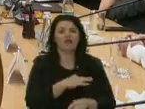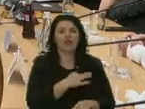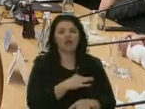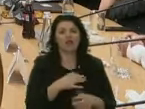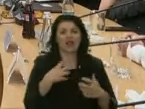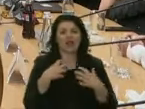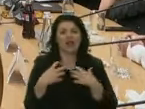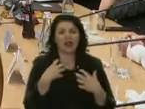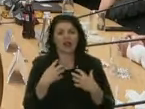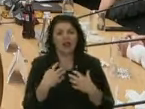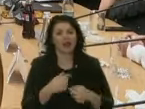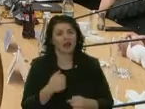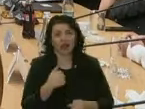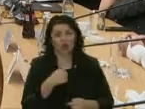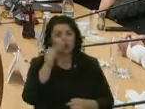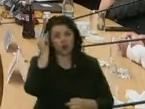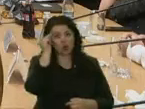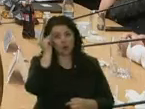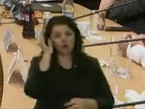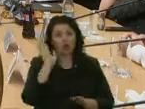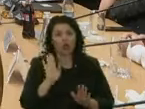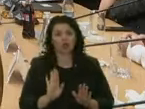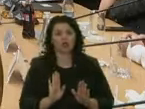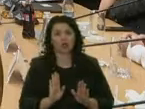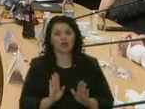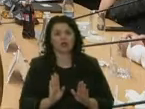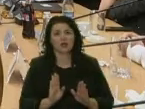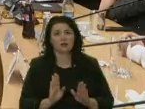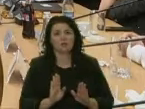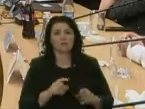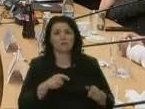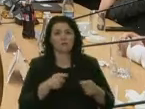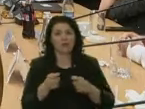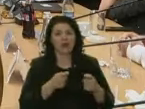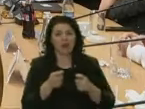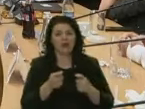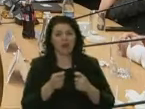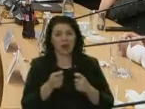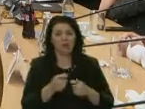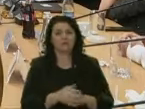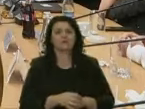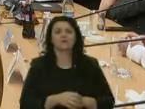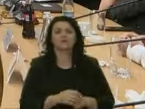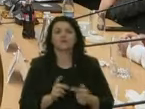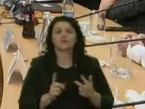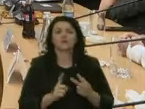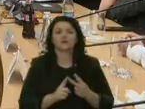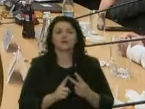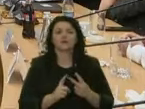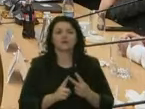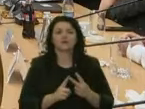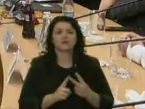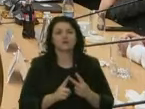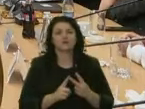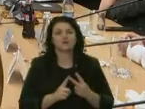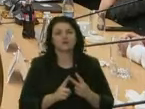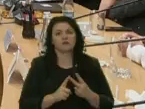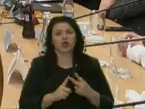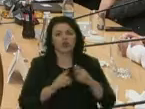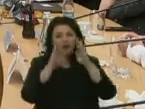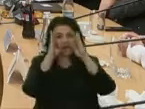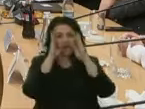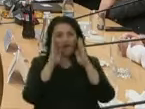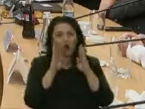Teatru, eu nu sunt obișnuit cu acest gen de manevre. Altă manevră este să vă